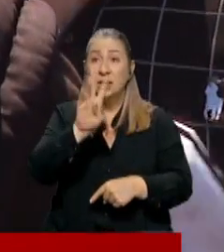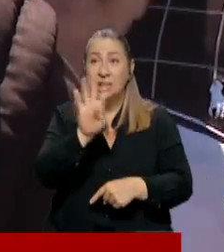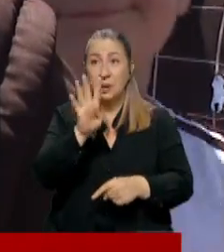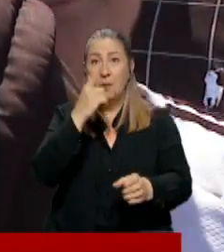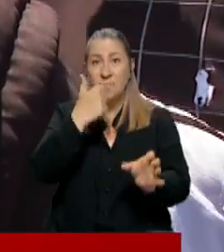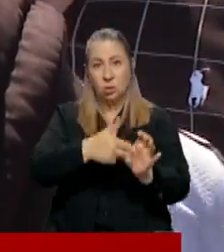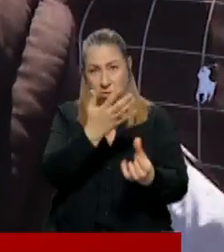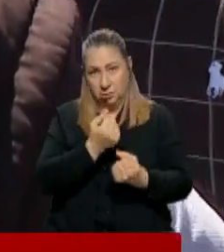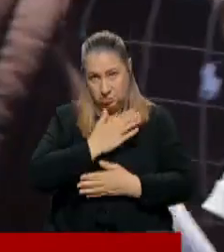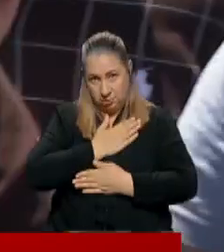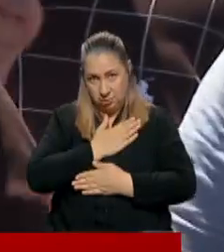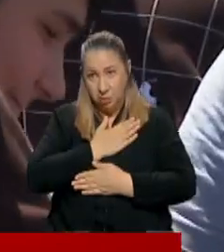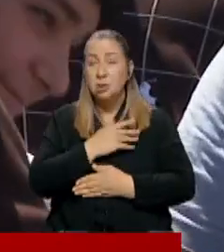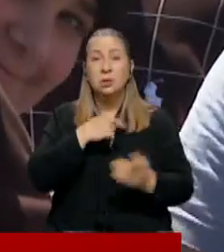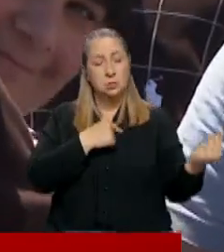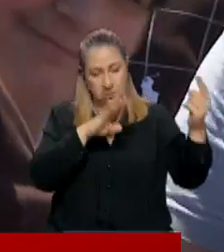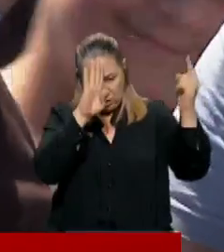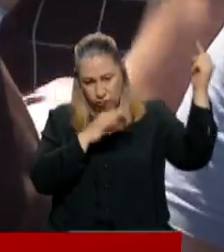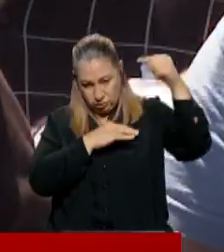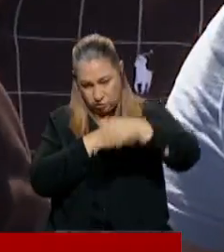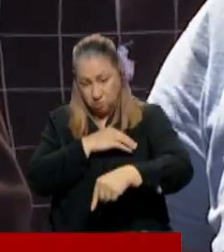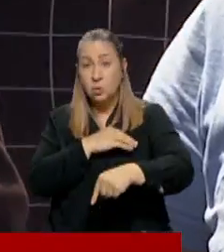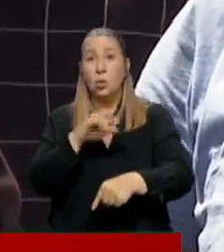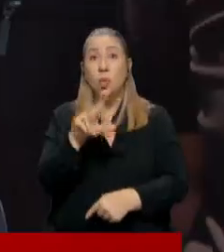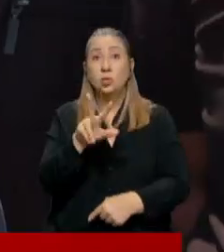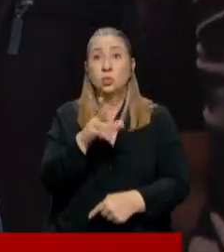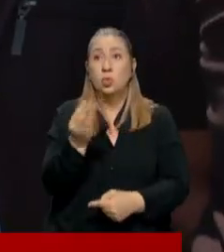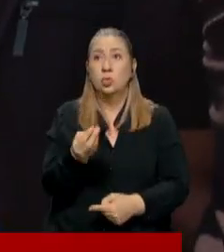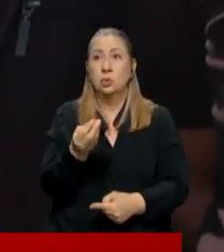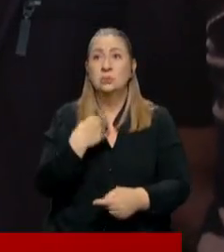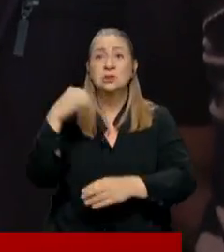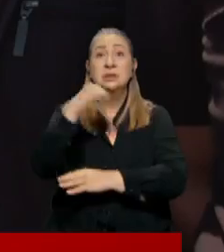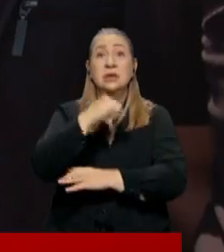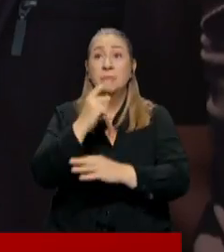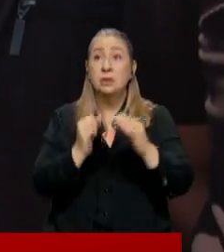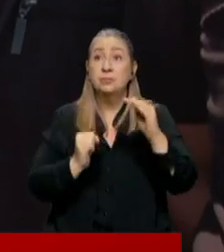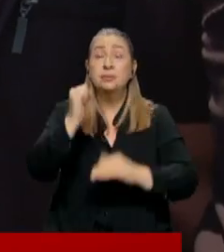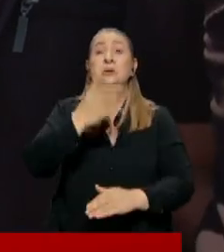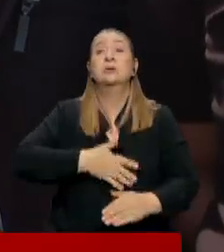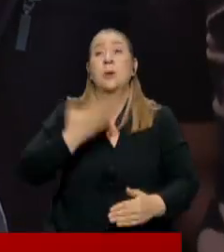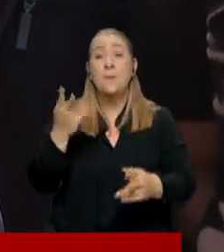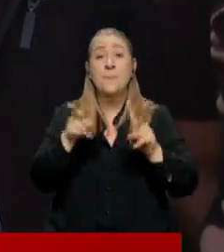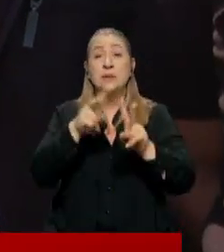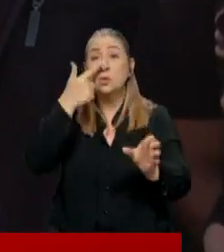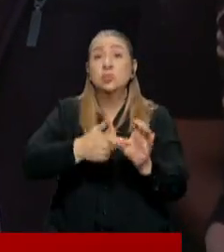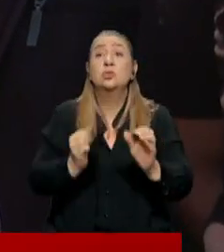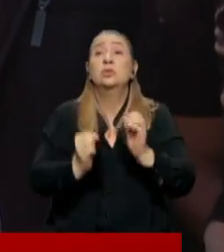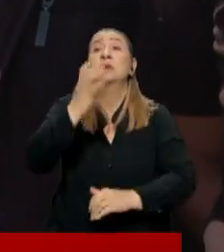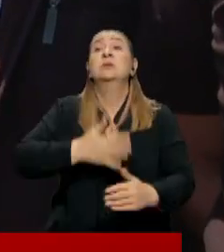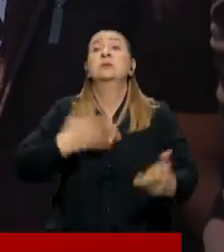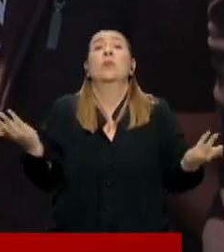27.40'tan mazot aldık. Buraya geldik. 30 küsur oldu. Biz nakliyenin yükselmesini de istemiyoruz. Mazotun yükselmesini de